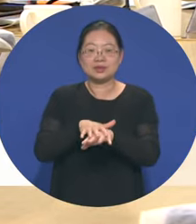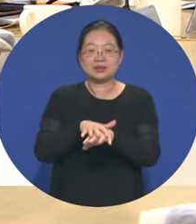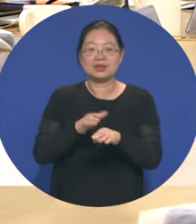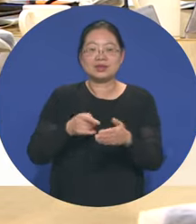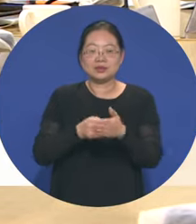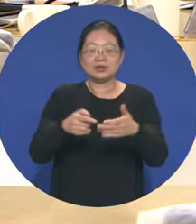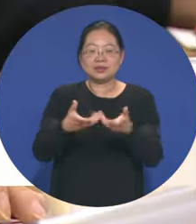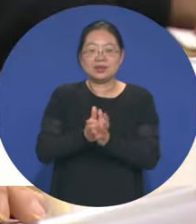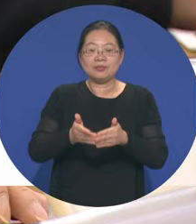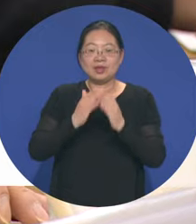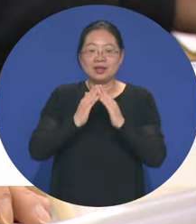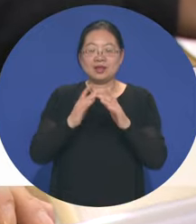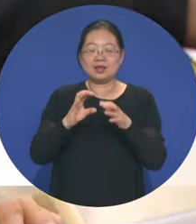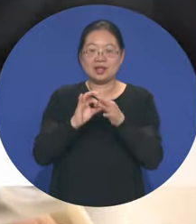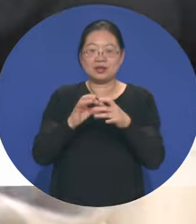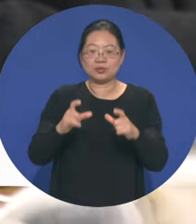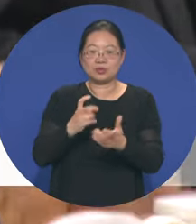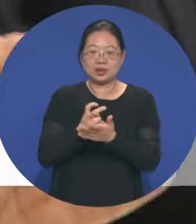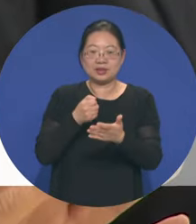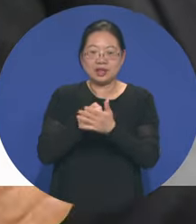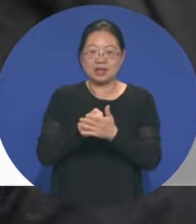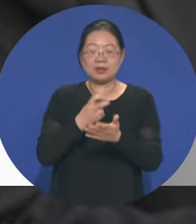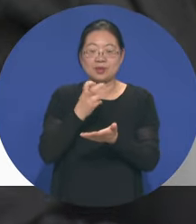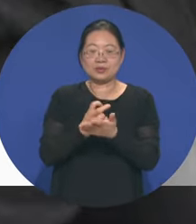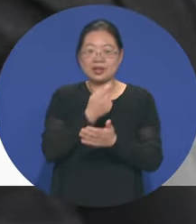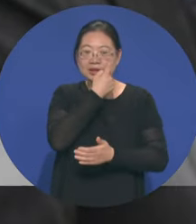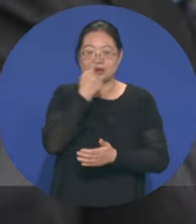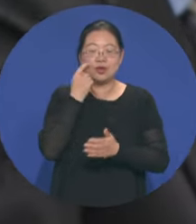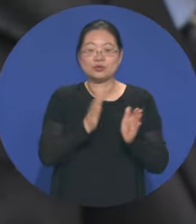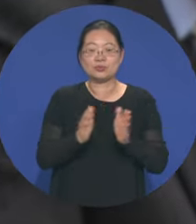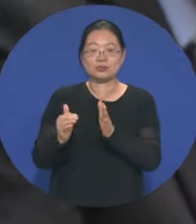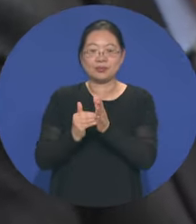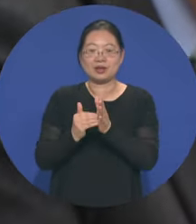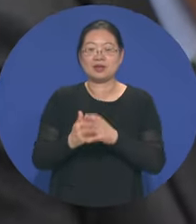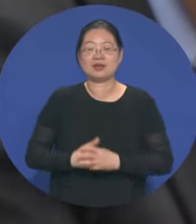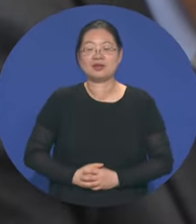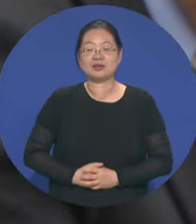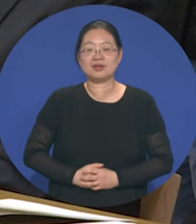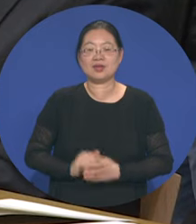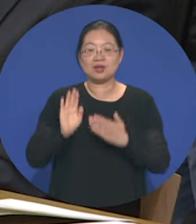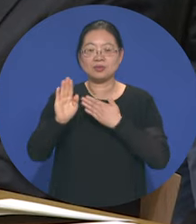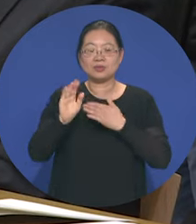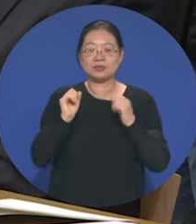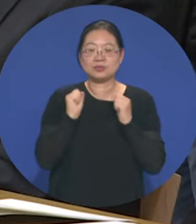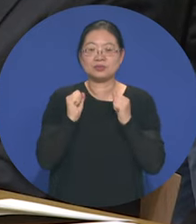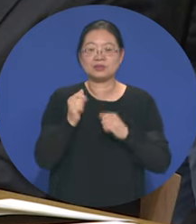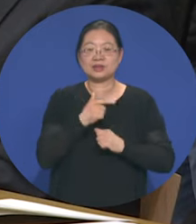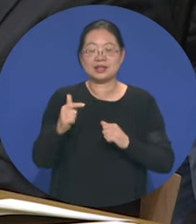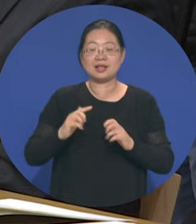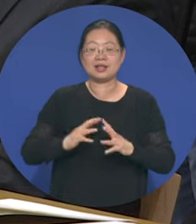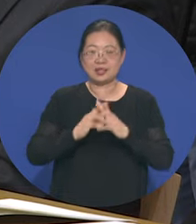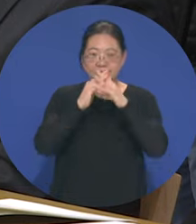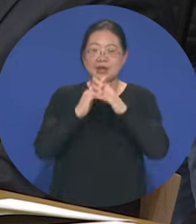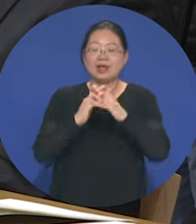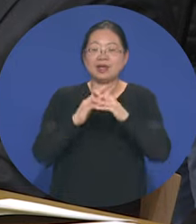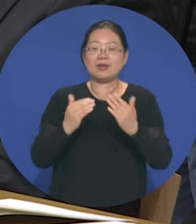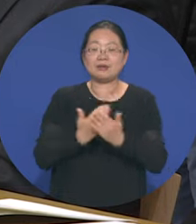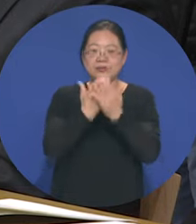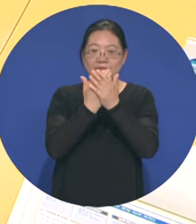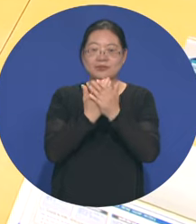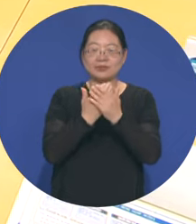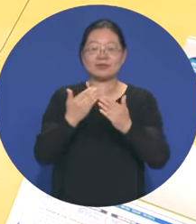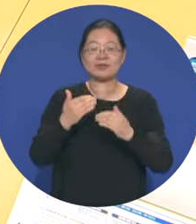추진단을 신설하고 관련 조례를 제정하며 법적 근거도 마련했습니다. 이후 북부 대개발 비전과 발전 전략을